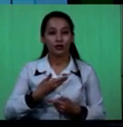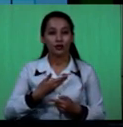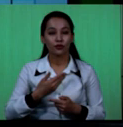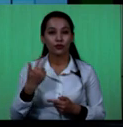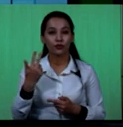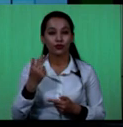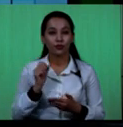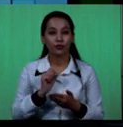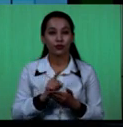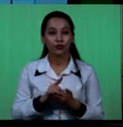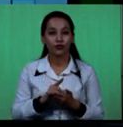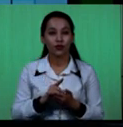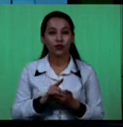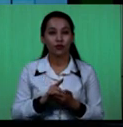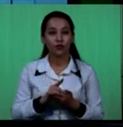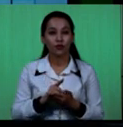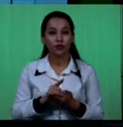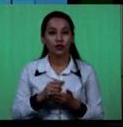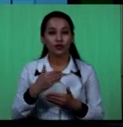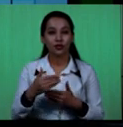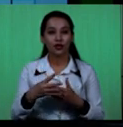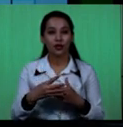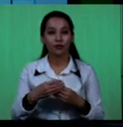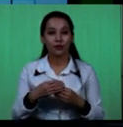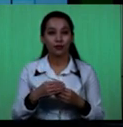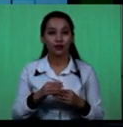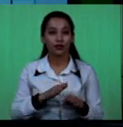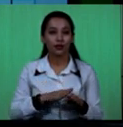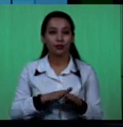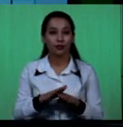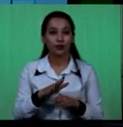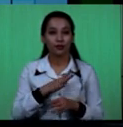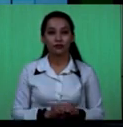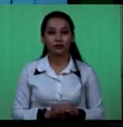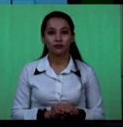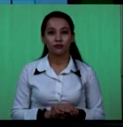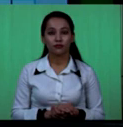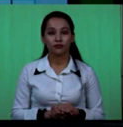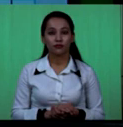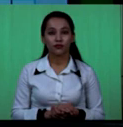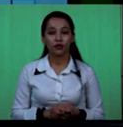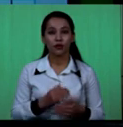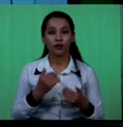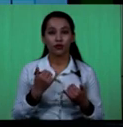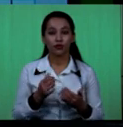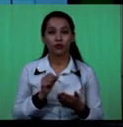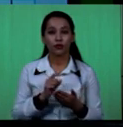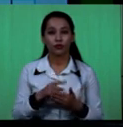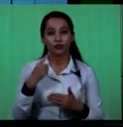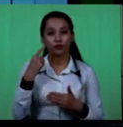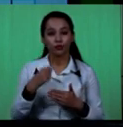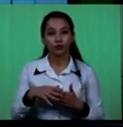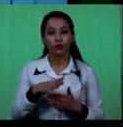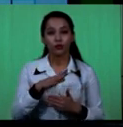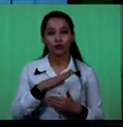3-chi misolda berilgan topshiriqlarni sizlar bilan birgalikda bajarib oldik. Ushbu topshiriq sizga tushunarli